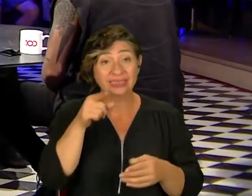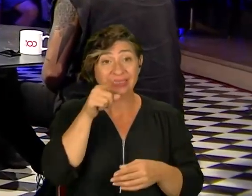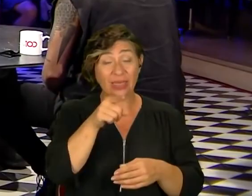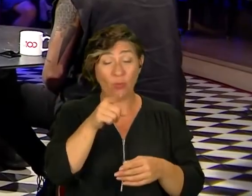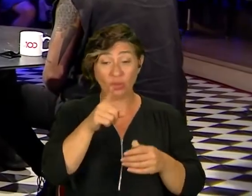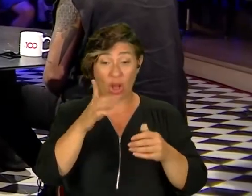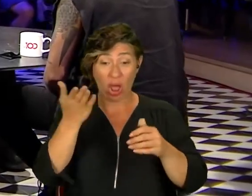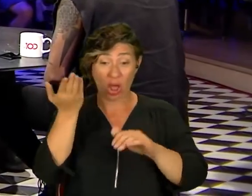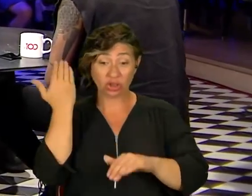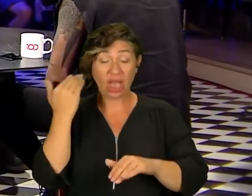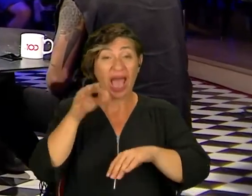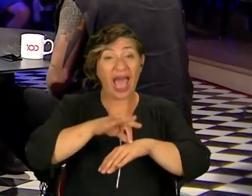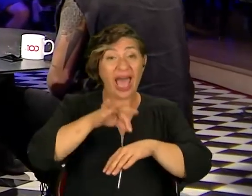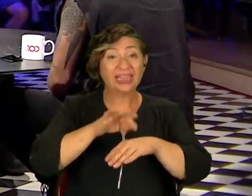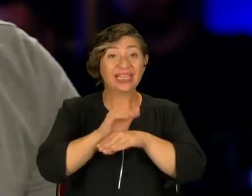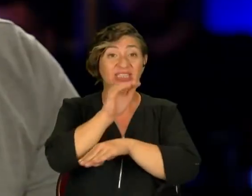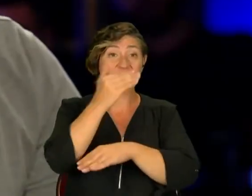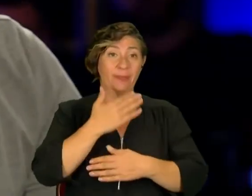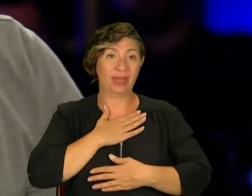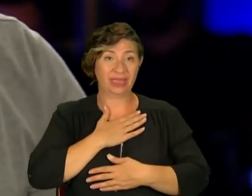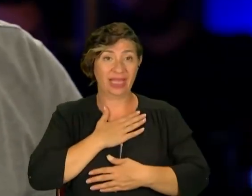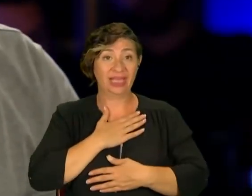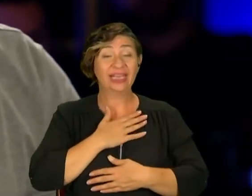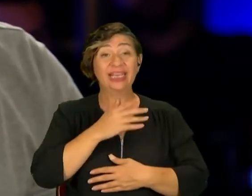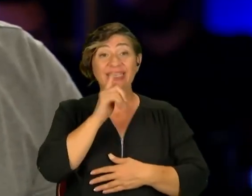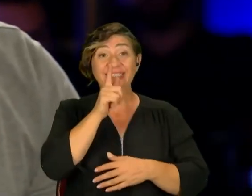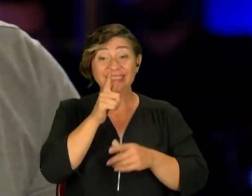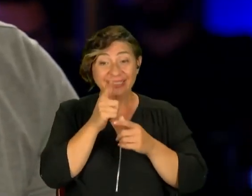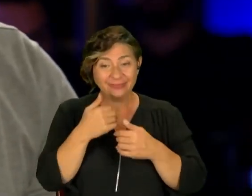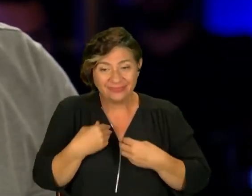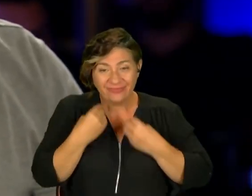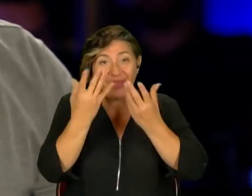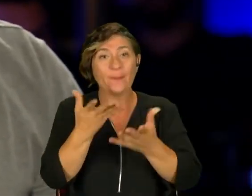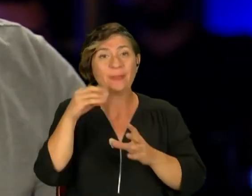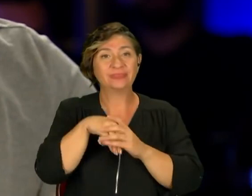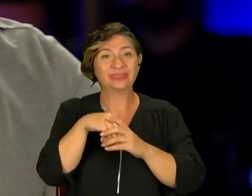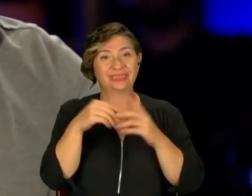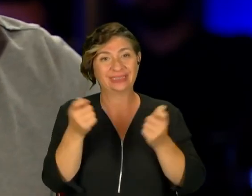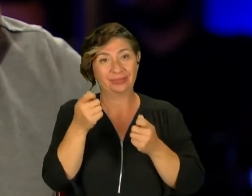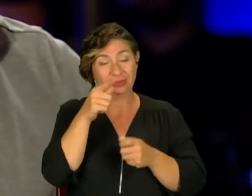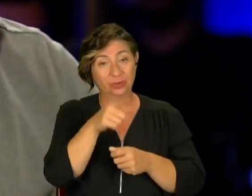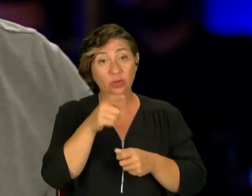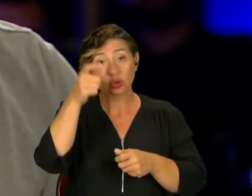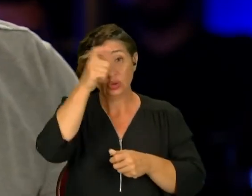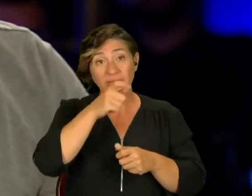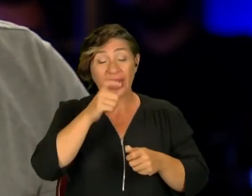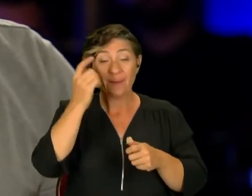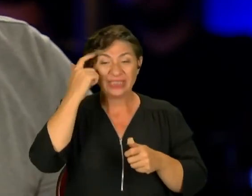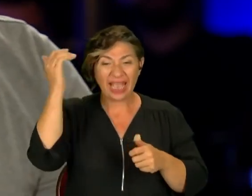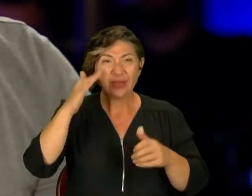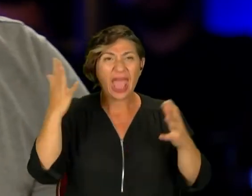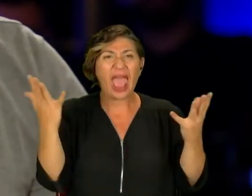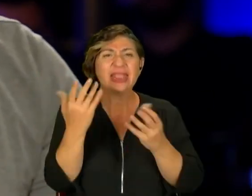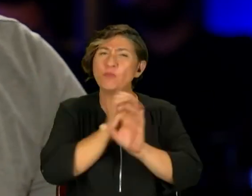sen bundan önce anı yaşattın bana. Yani sesimi duyurabilmemi sağladın. Bence sen Türkiye'nin başına gelmiş